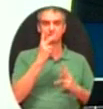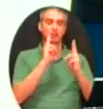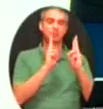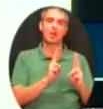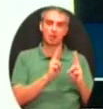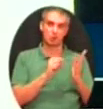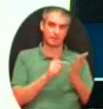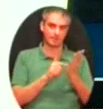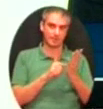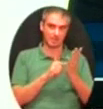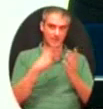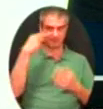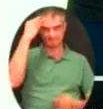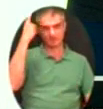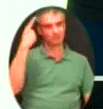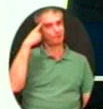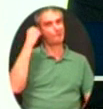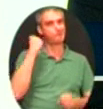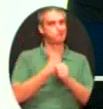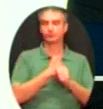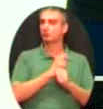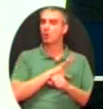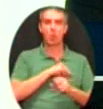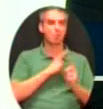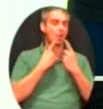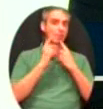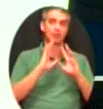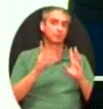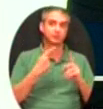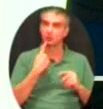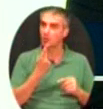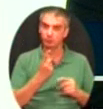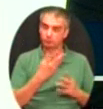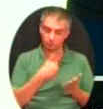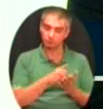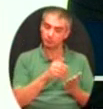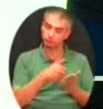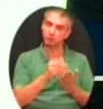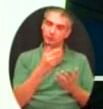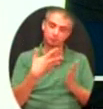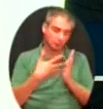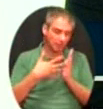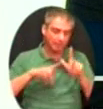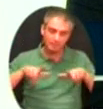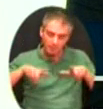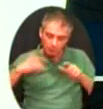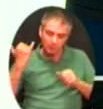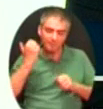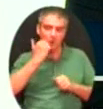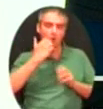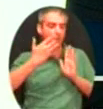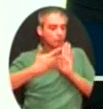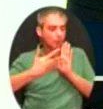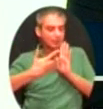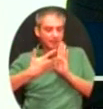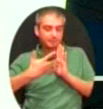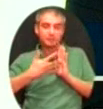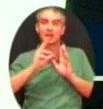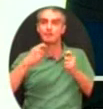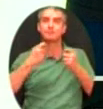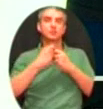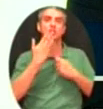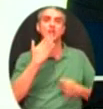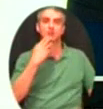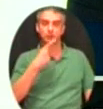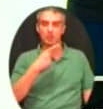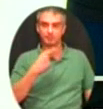להם, בעיקר מהצד הפלסטיני שלא מוכן להידבר איתם, וזה לא אומר שלא מפסיקים ועוברים על המפות, והם כל היום עוברים על המפות, גם בענייני